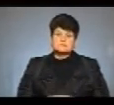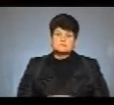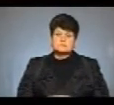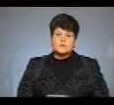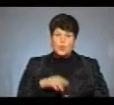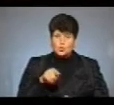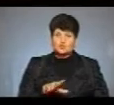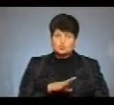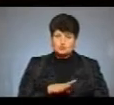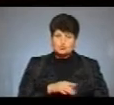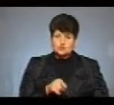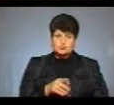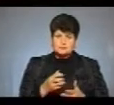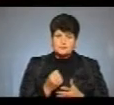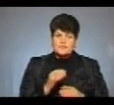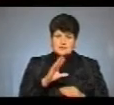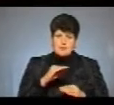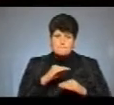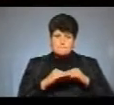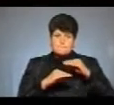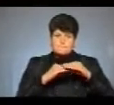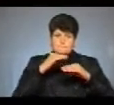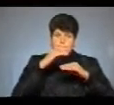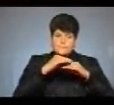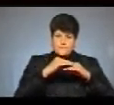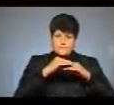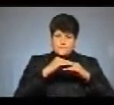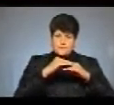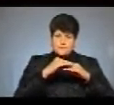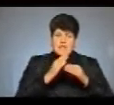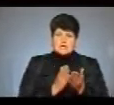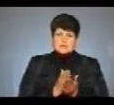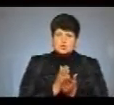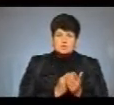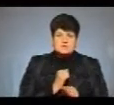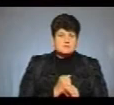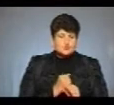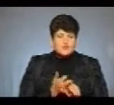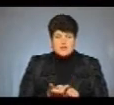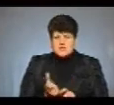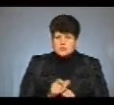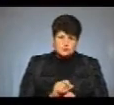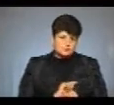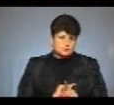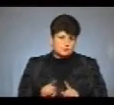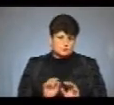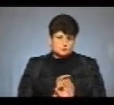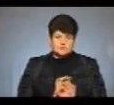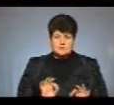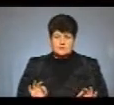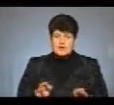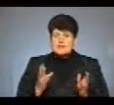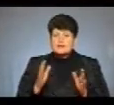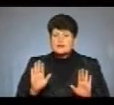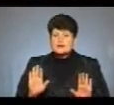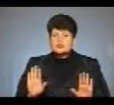Угу. Отут було знаходити. Вони всі були поскладені один на одний. Ну, служби спрацювали дуже оперативно. Що надзвичайники,